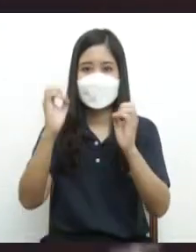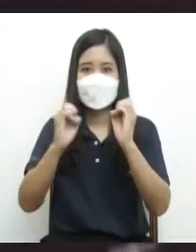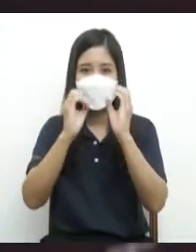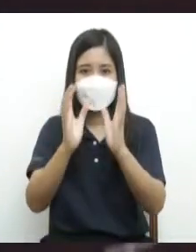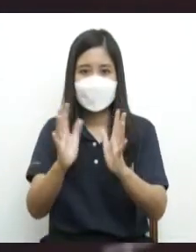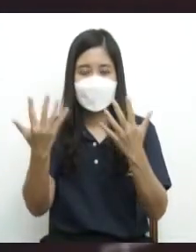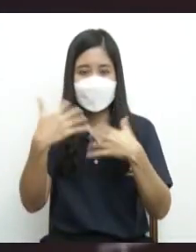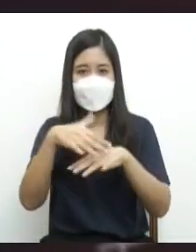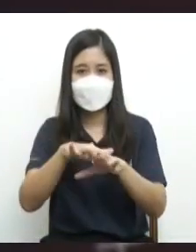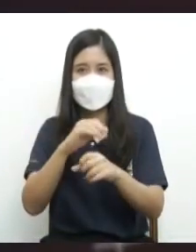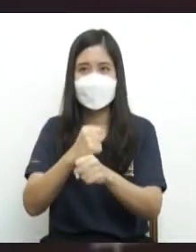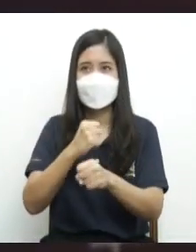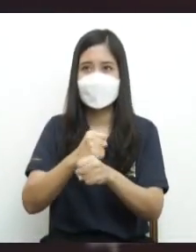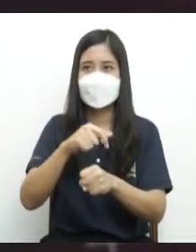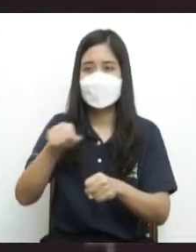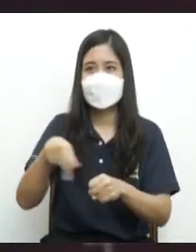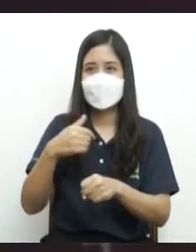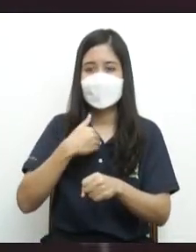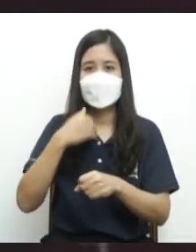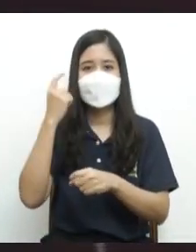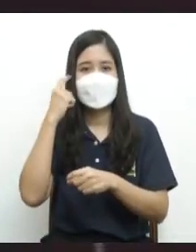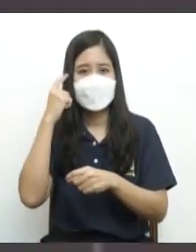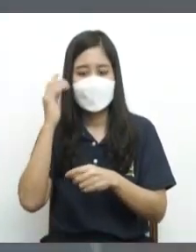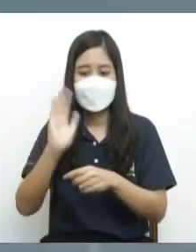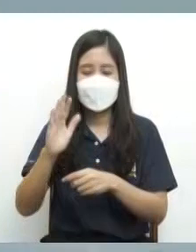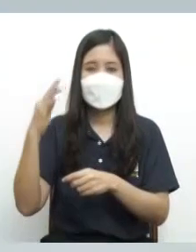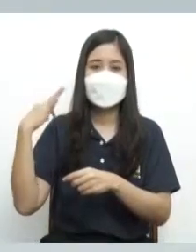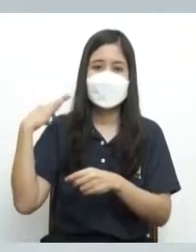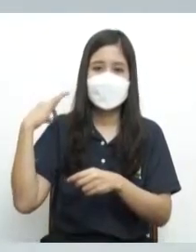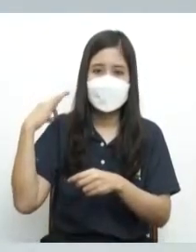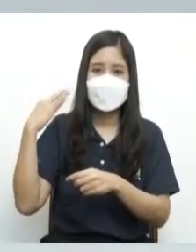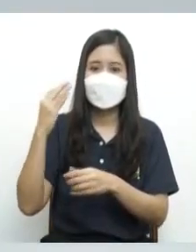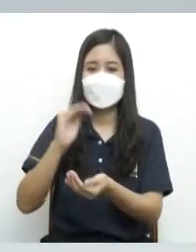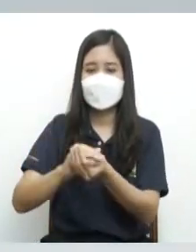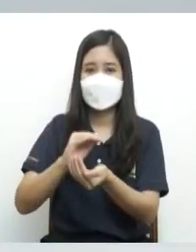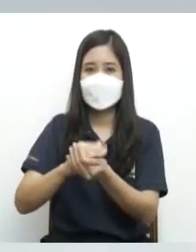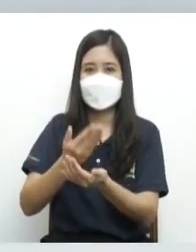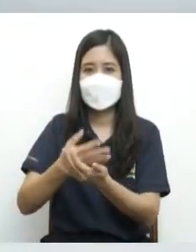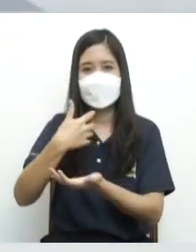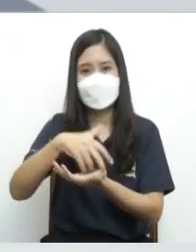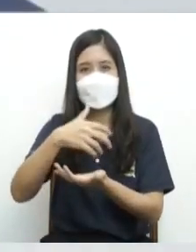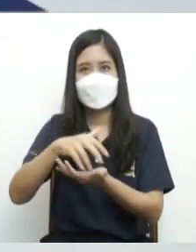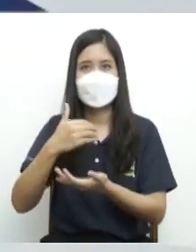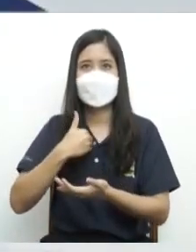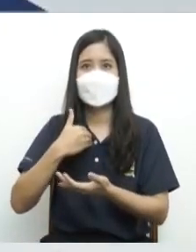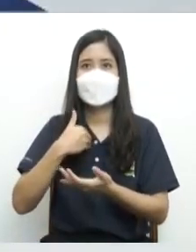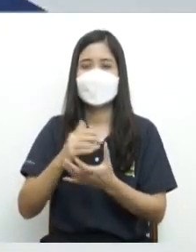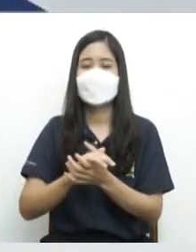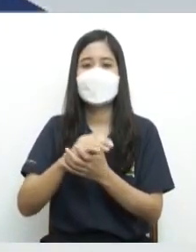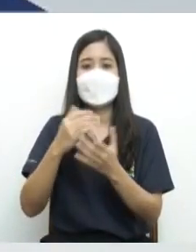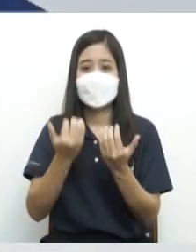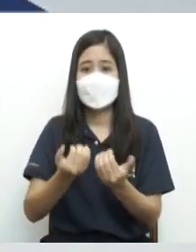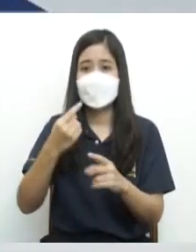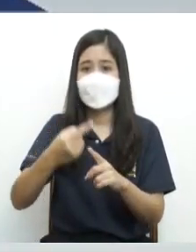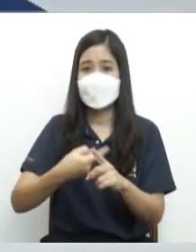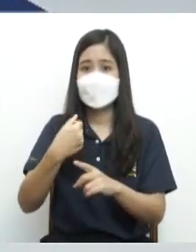การลงทุนเหตุและสิทธิ์สำหรับสมาชิกกบข.มาบอกเล่าเริ่มตอนแรกในเดือนตุลาคมนี้ในราย